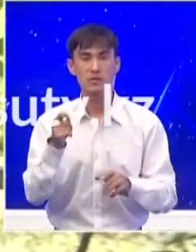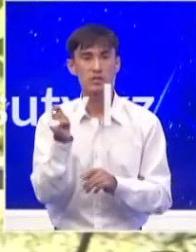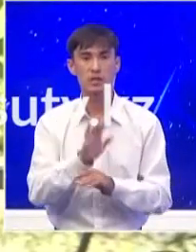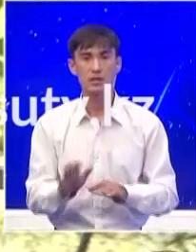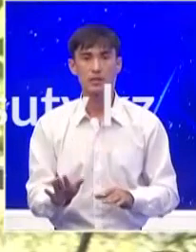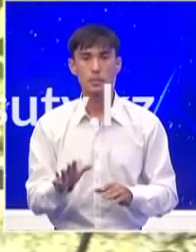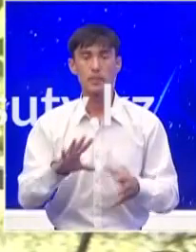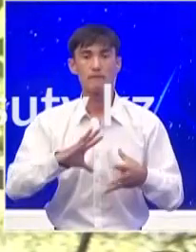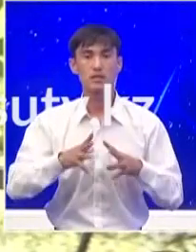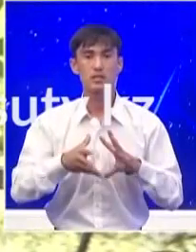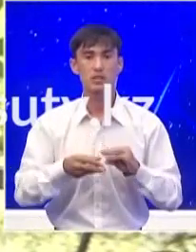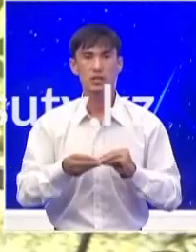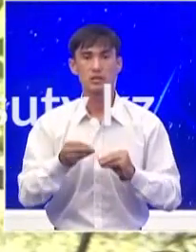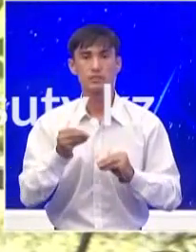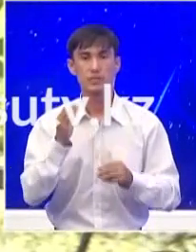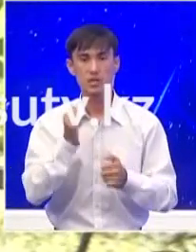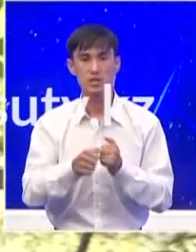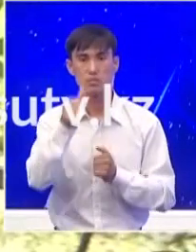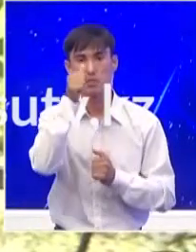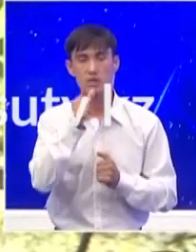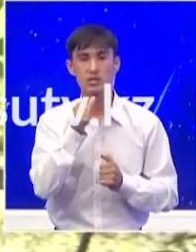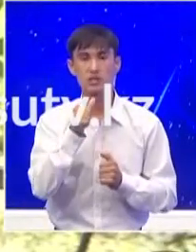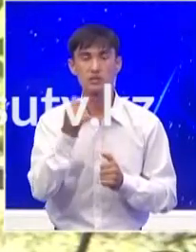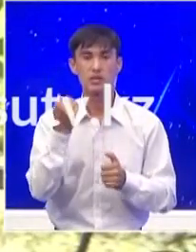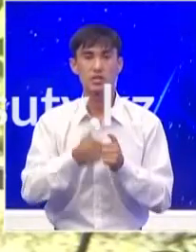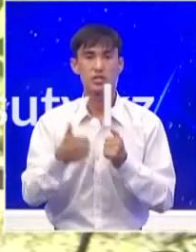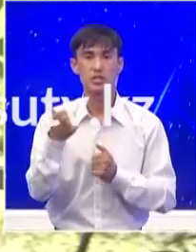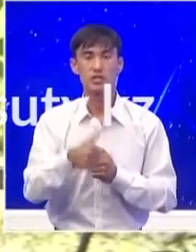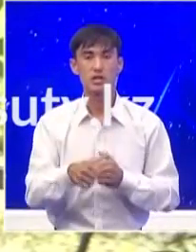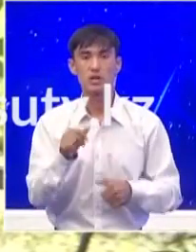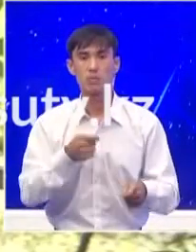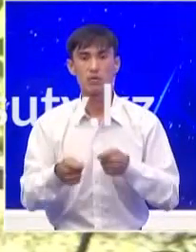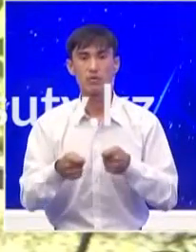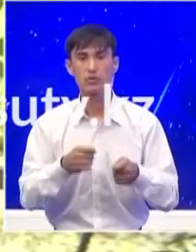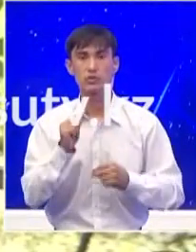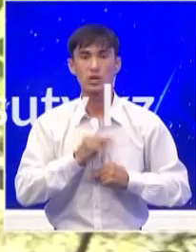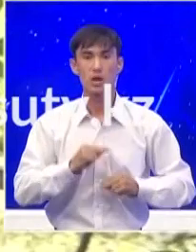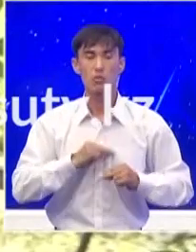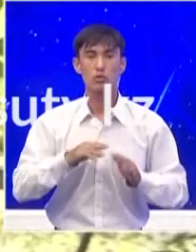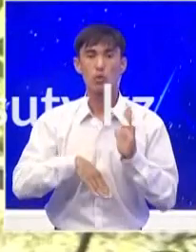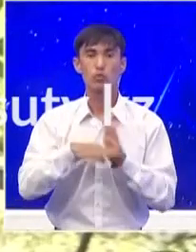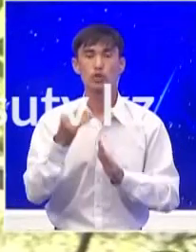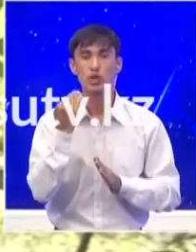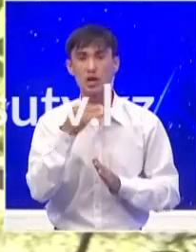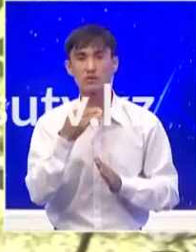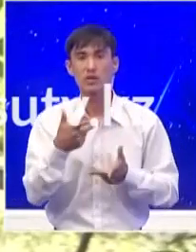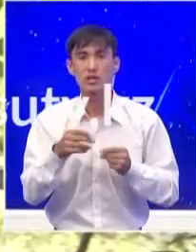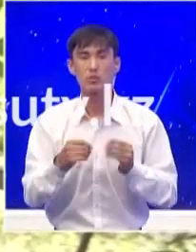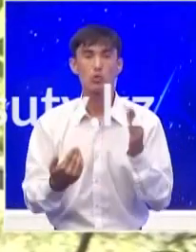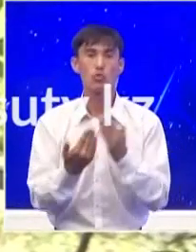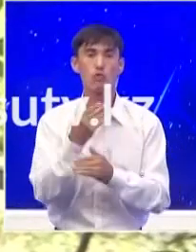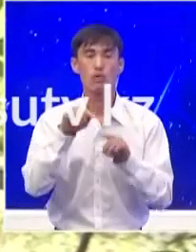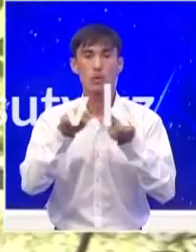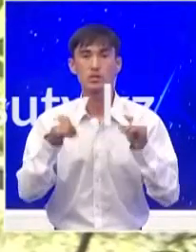целом там ежемесячной еженедельно проводятся работы по апгрейду по улучшению качества где там и новые базовые станции